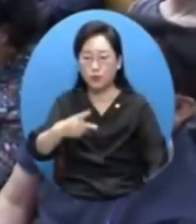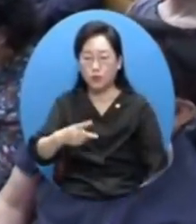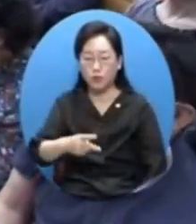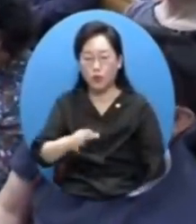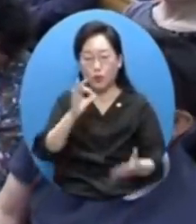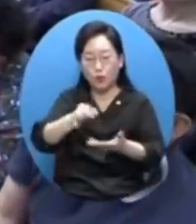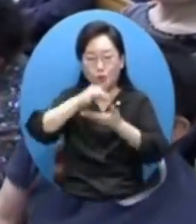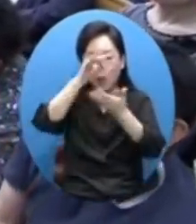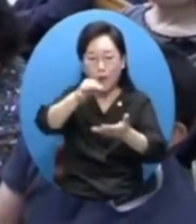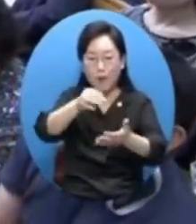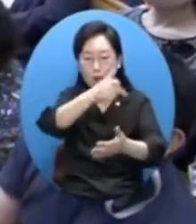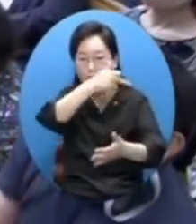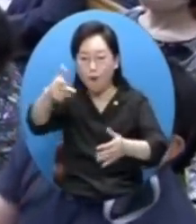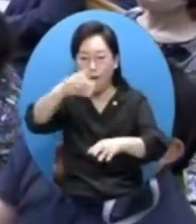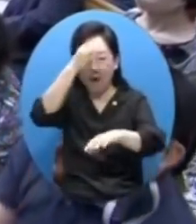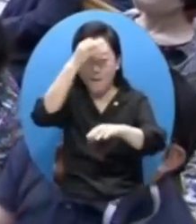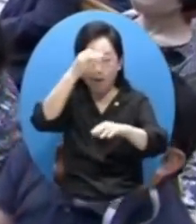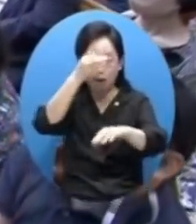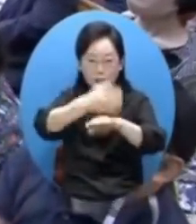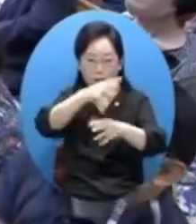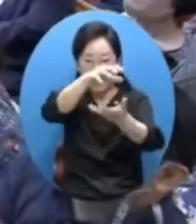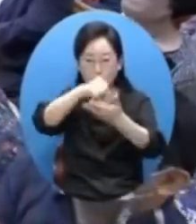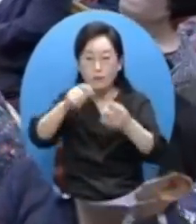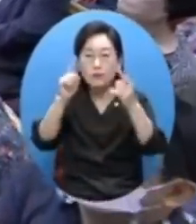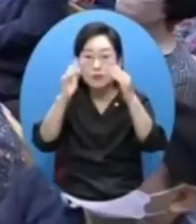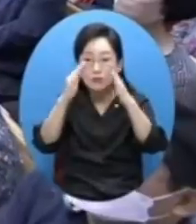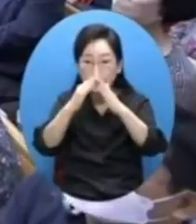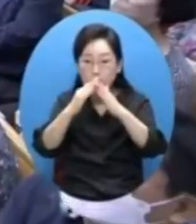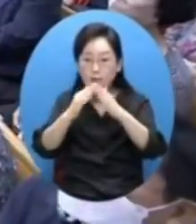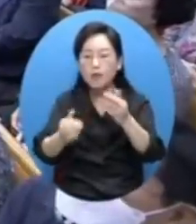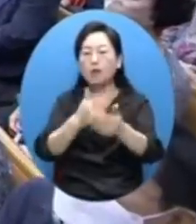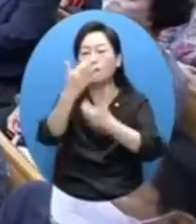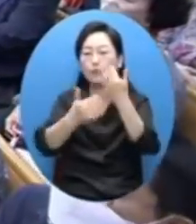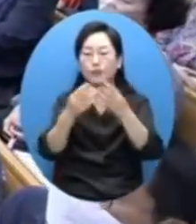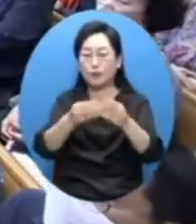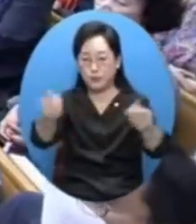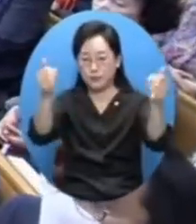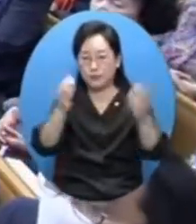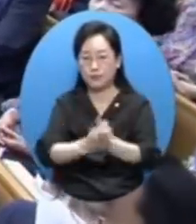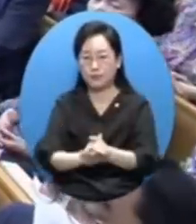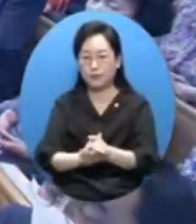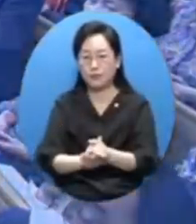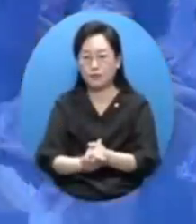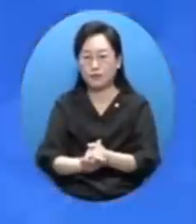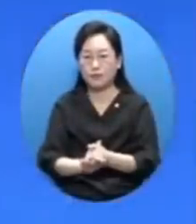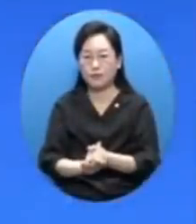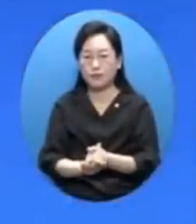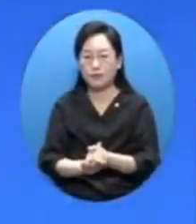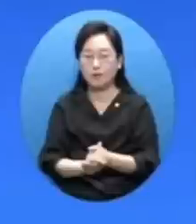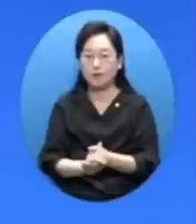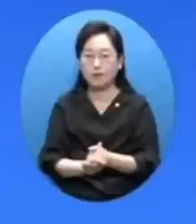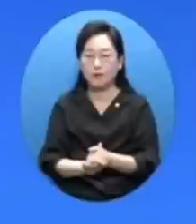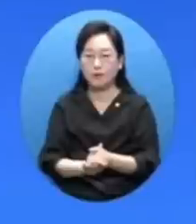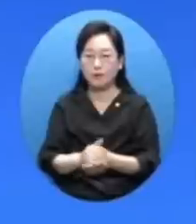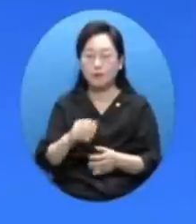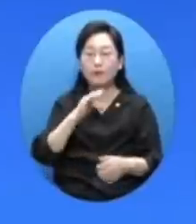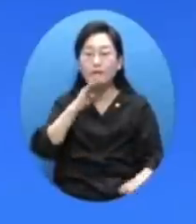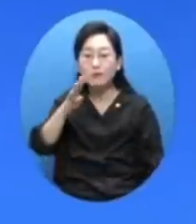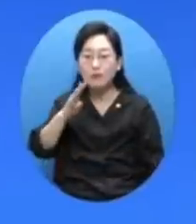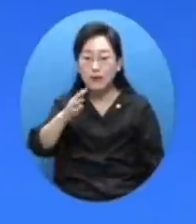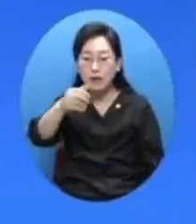장만한 큰 저택도 불에 타서 잿더미가 되고 말았습니다 바로 그 무렵에 네살난